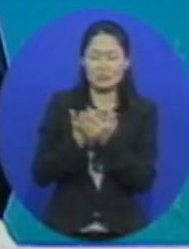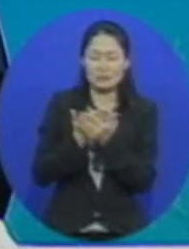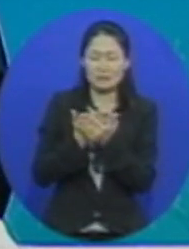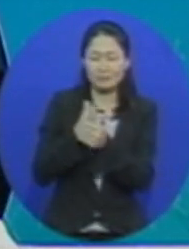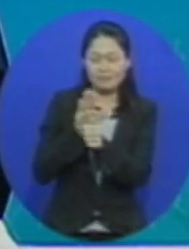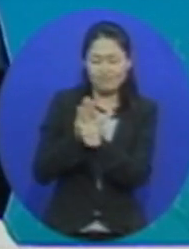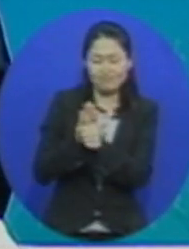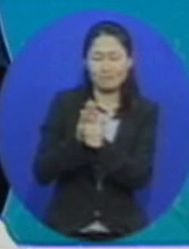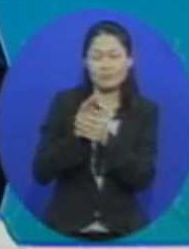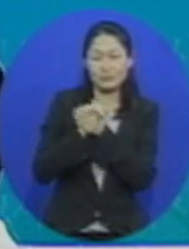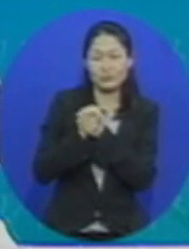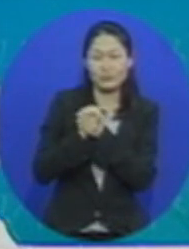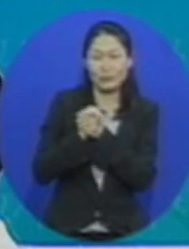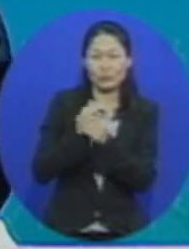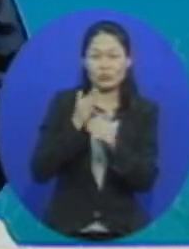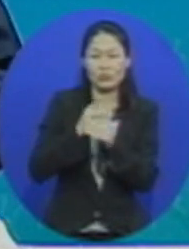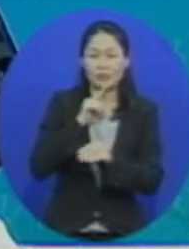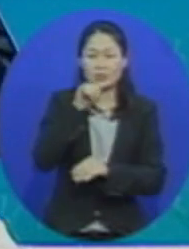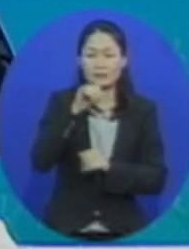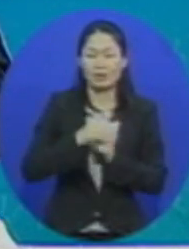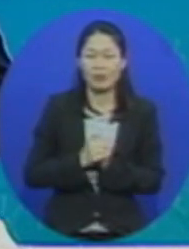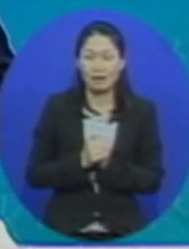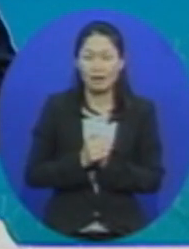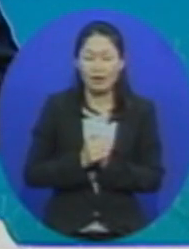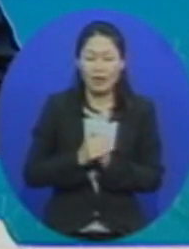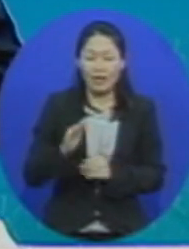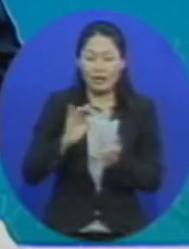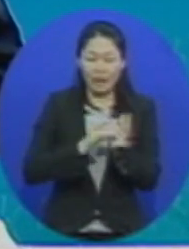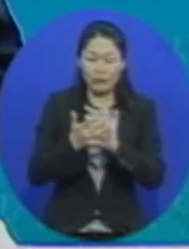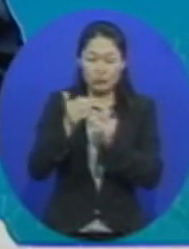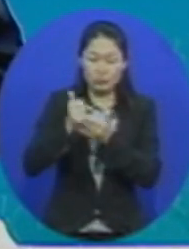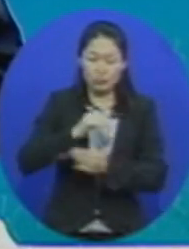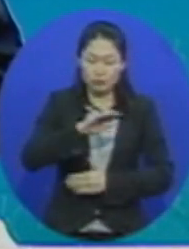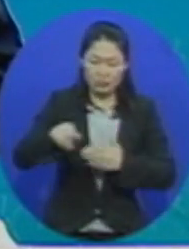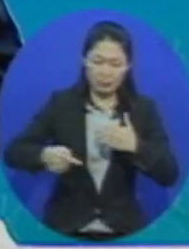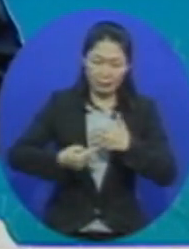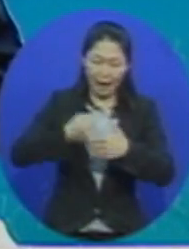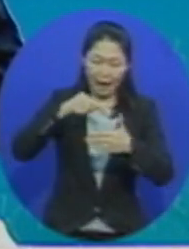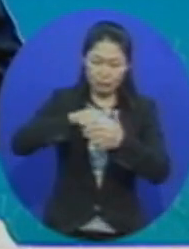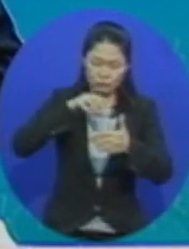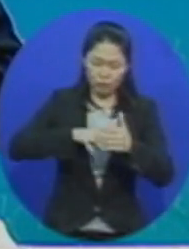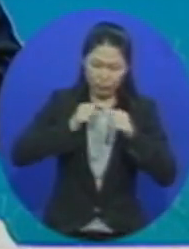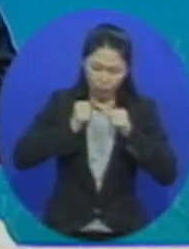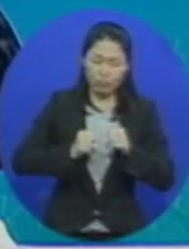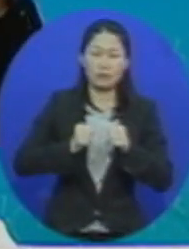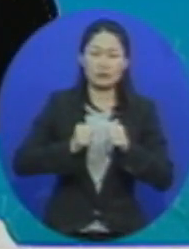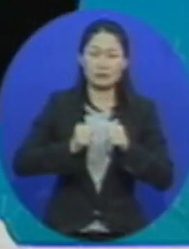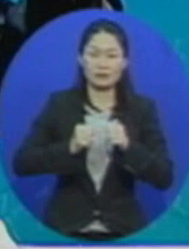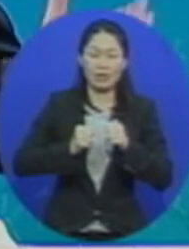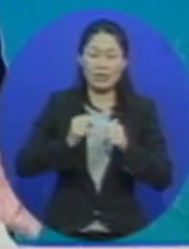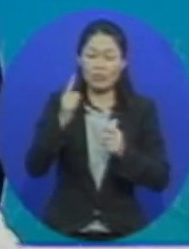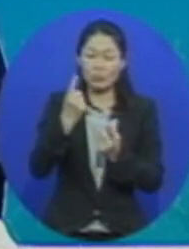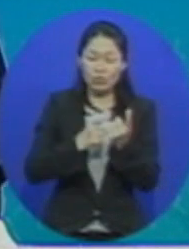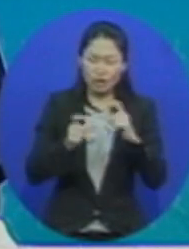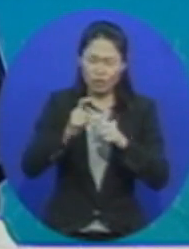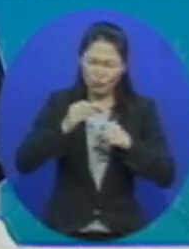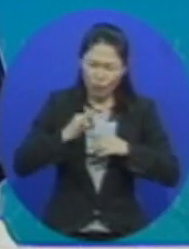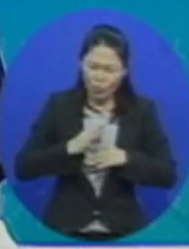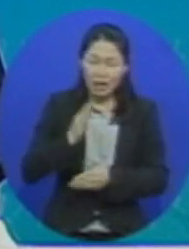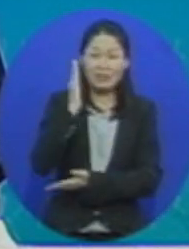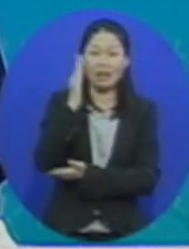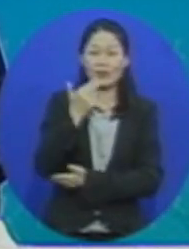그랬습니다 예수님이 우리 마음속에 머물러 계신 거예요 이루어서 놀라운 이야기가